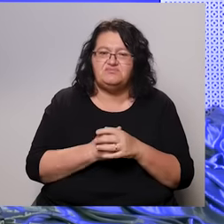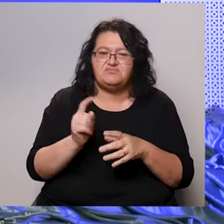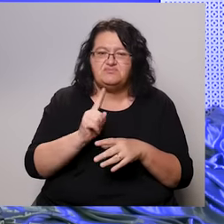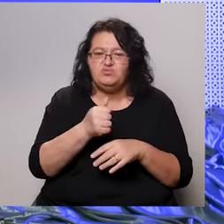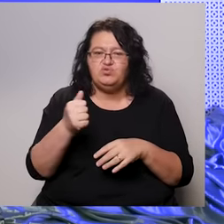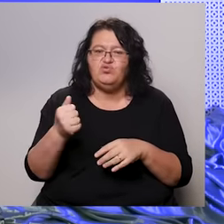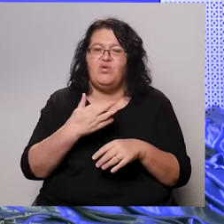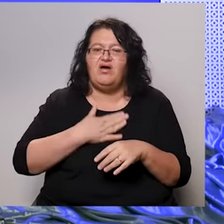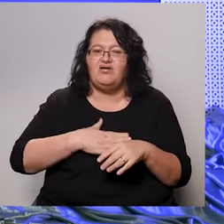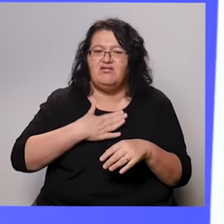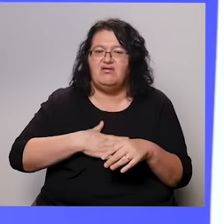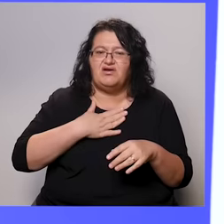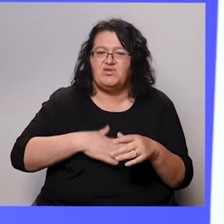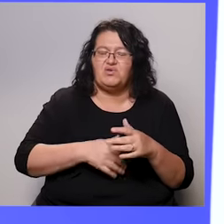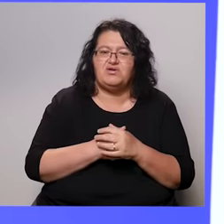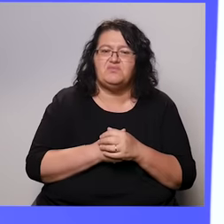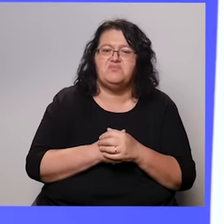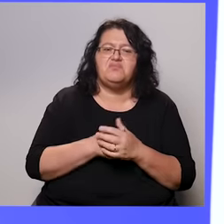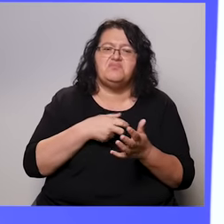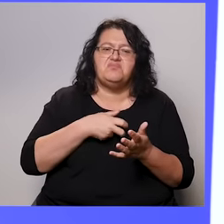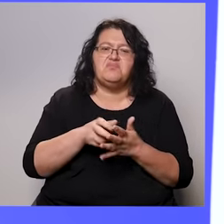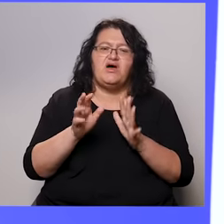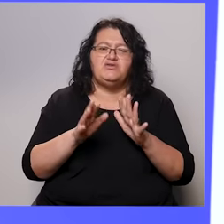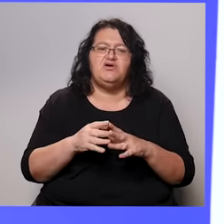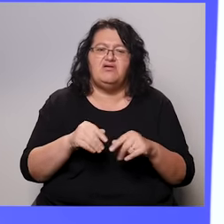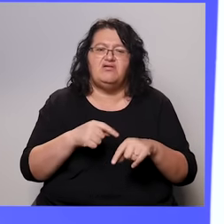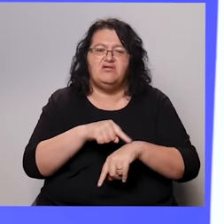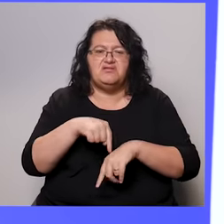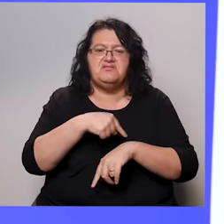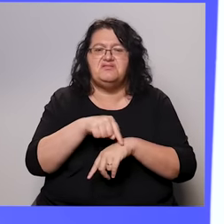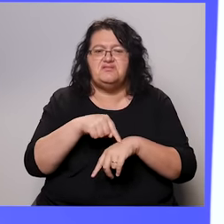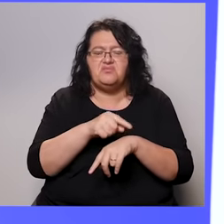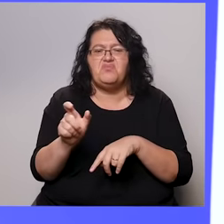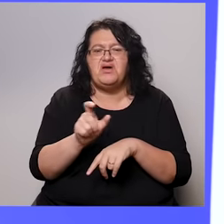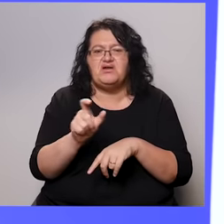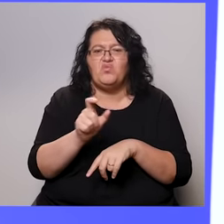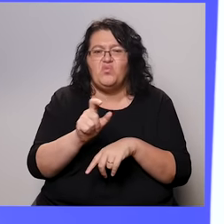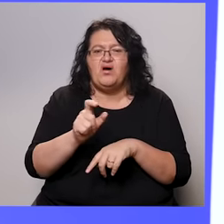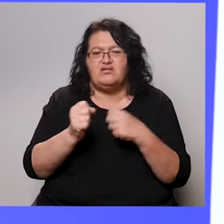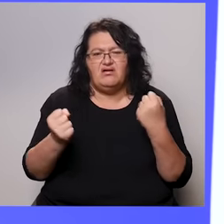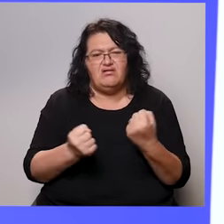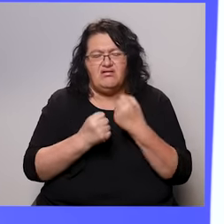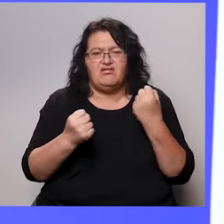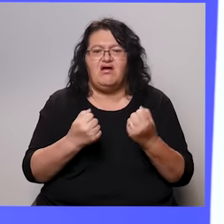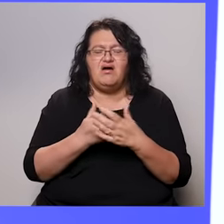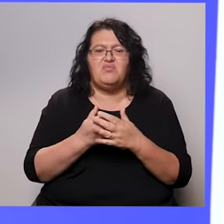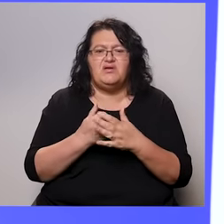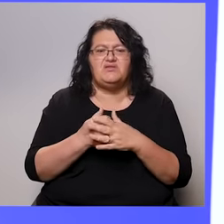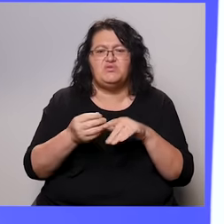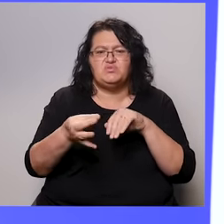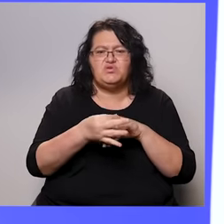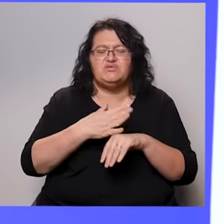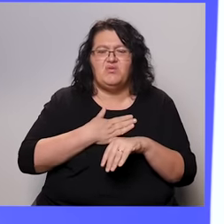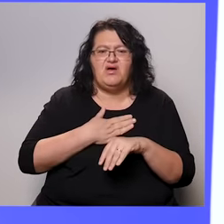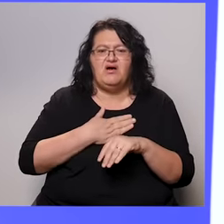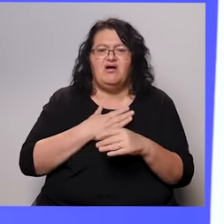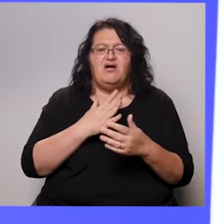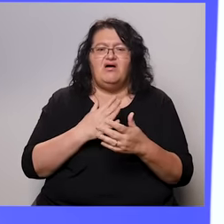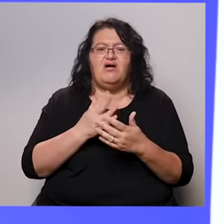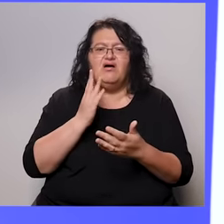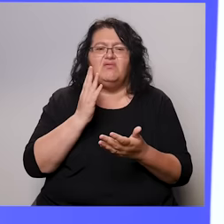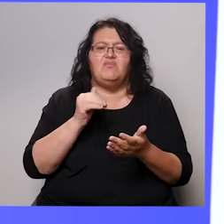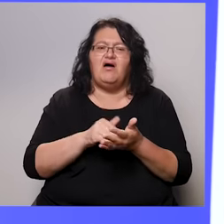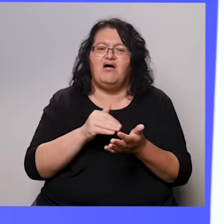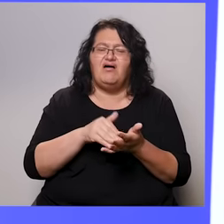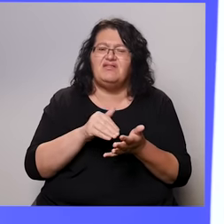doar că ar mai vrea un copil. A mers așa, au trecut de perioada asta care a fost destul de grea pentru ea. Imaginează-ți că a trebuit să